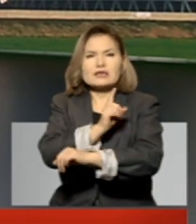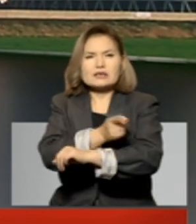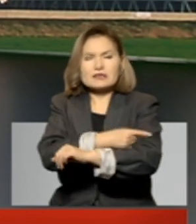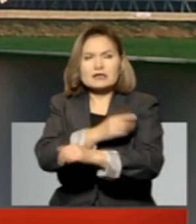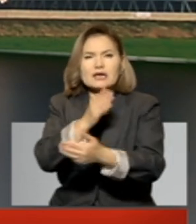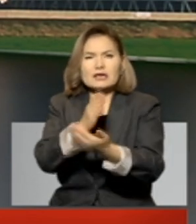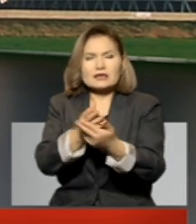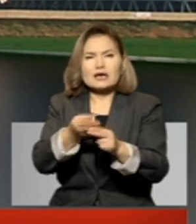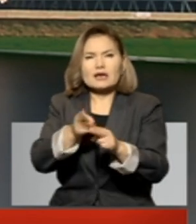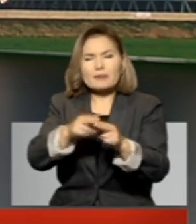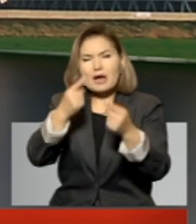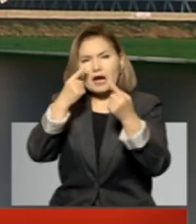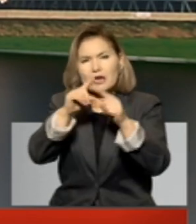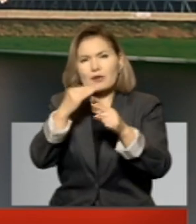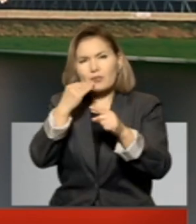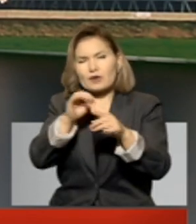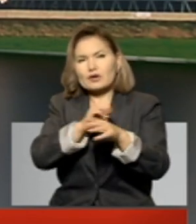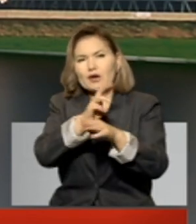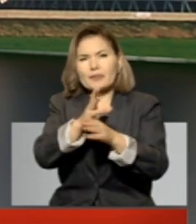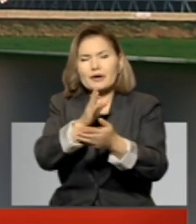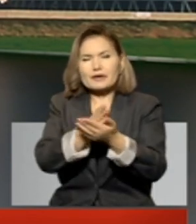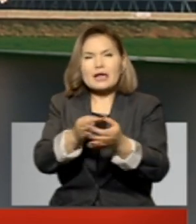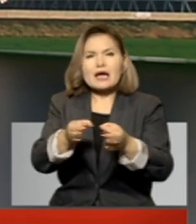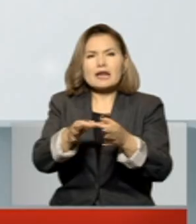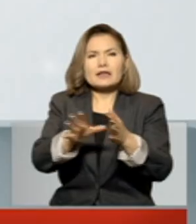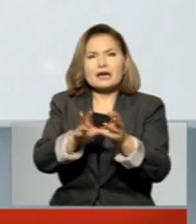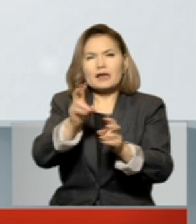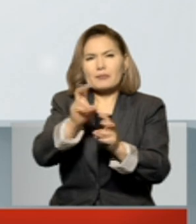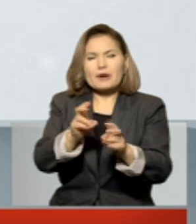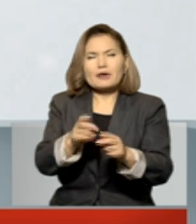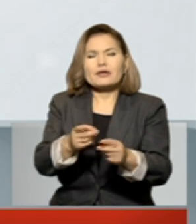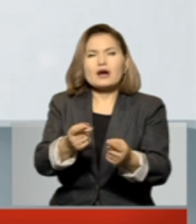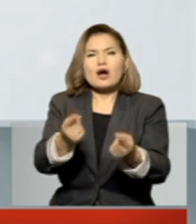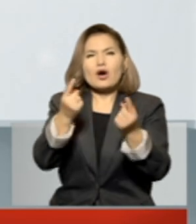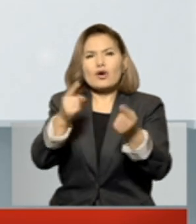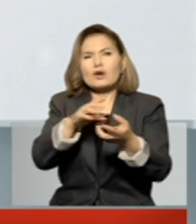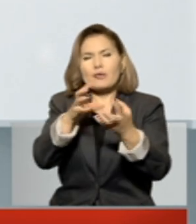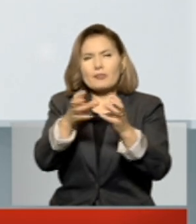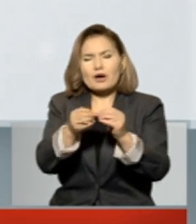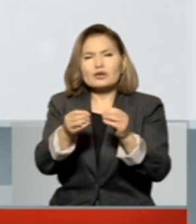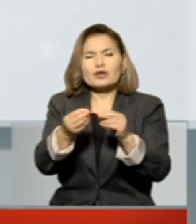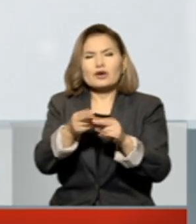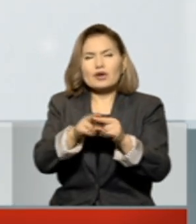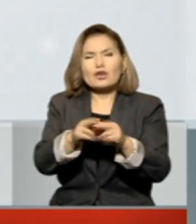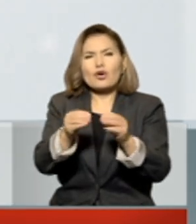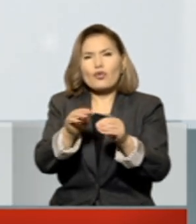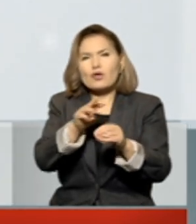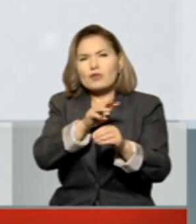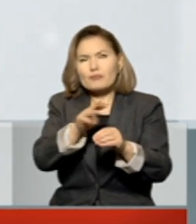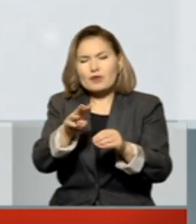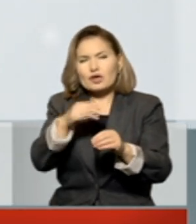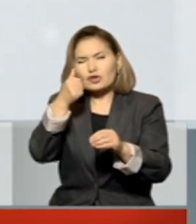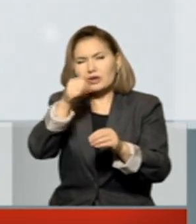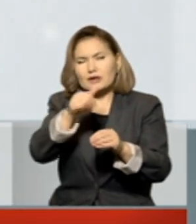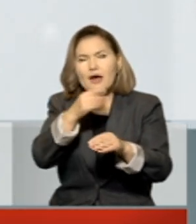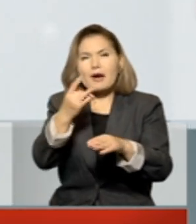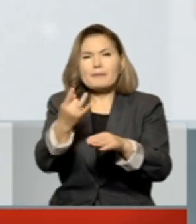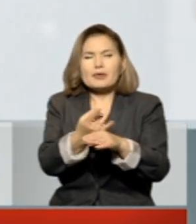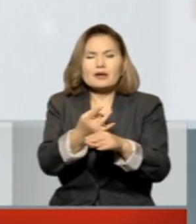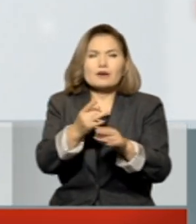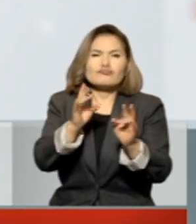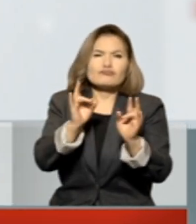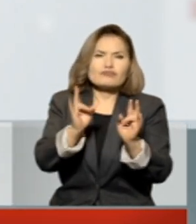заманауи технологиямен салынған. Атом электр станциялары апат ықтималдығы 10 миллион жылда біреу екен. Ал